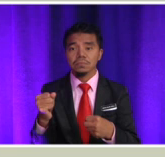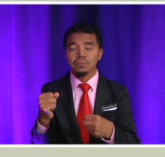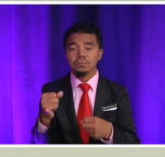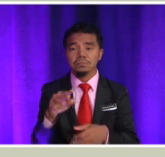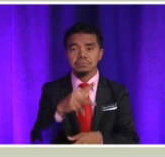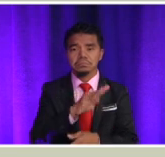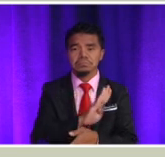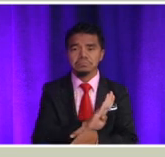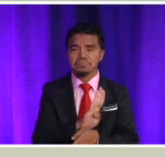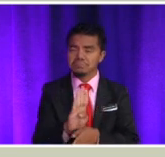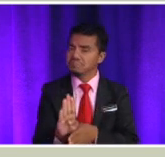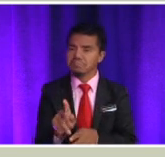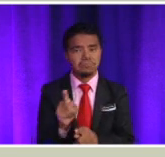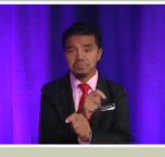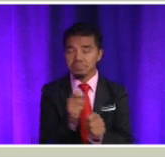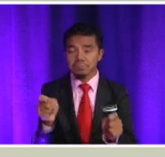beliau